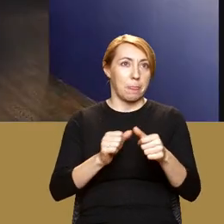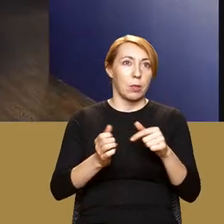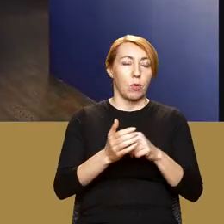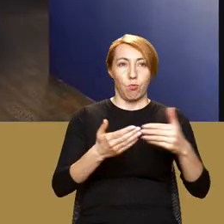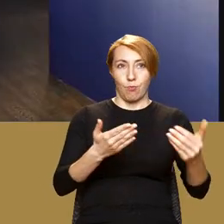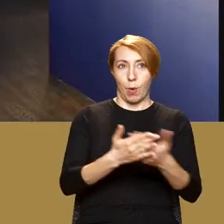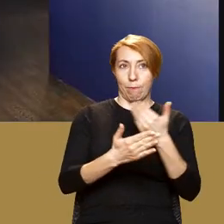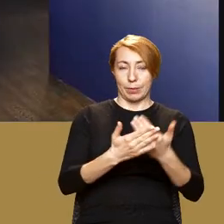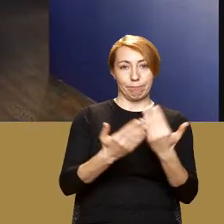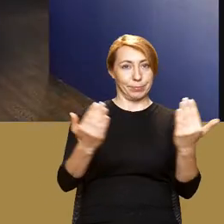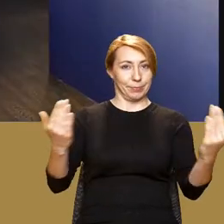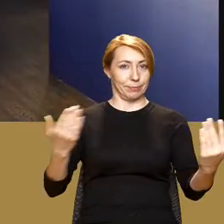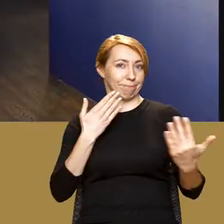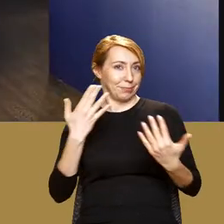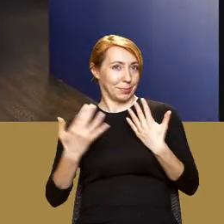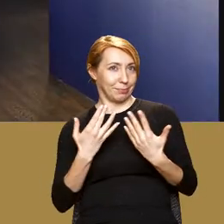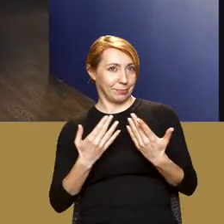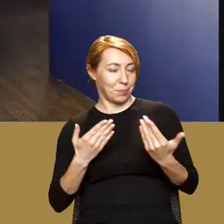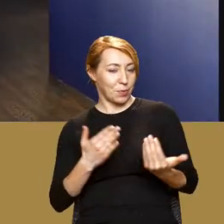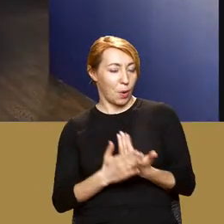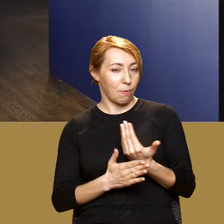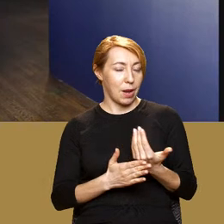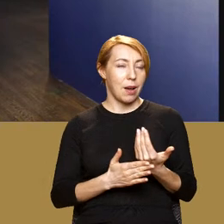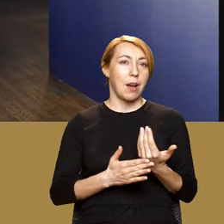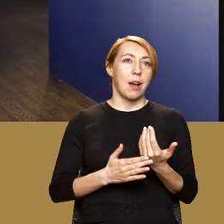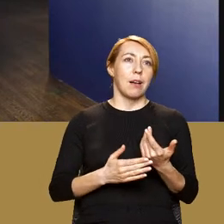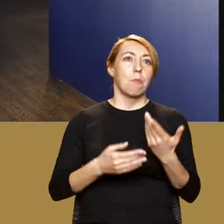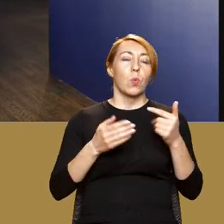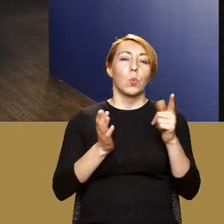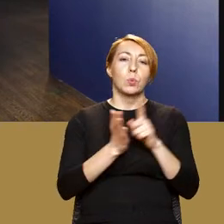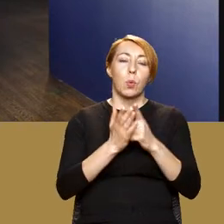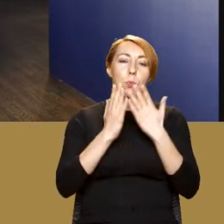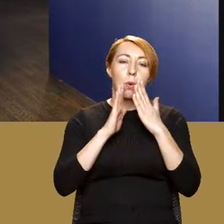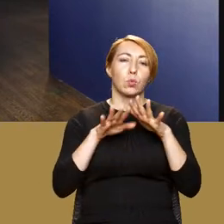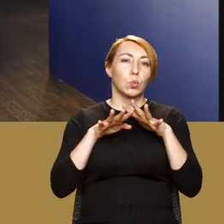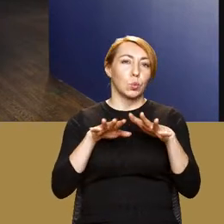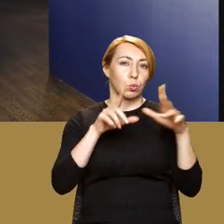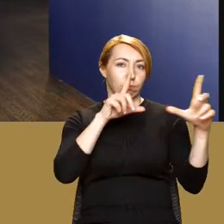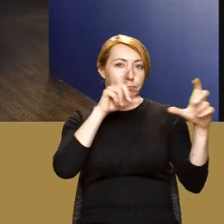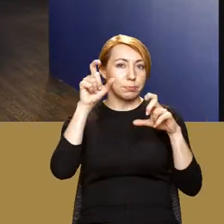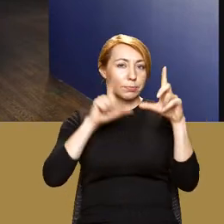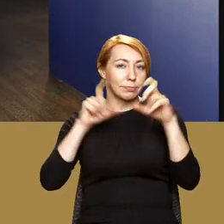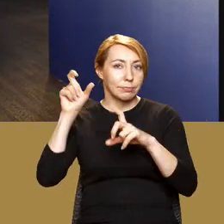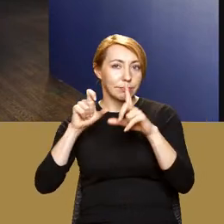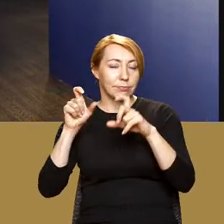nam się pokazać bardzo dużo fotografii, zarówno